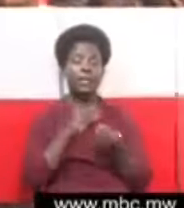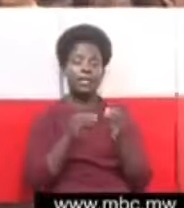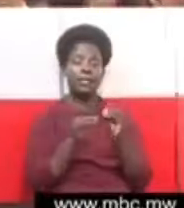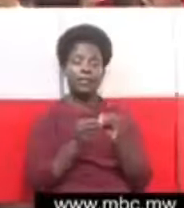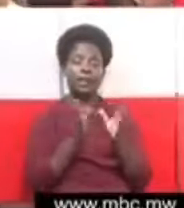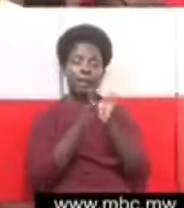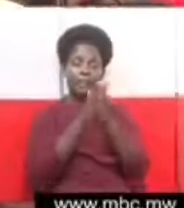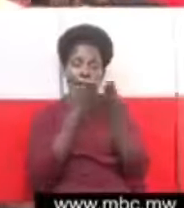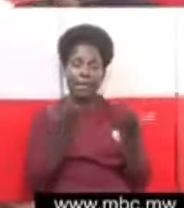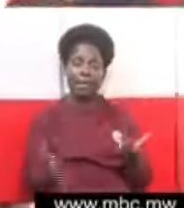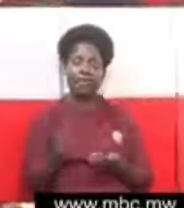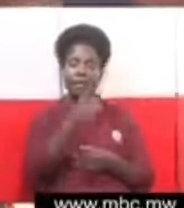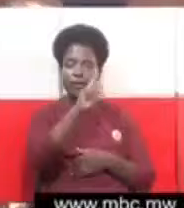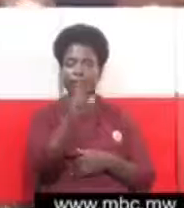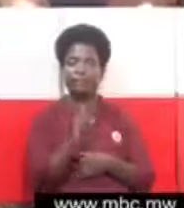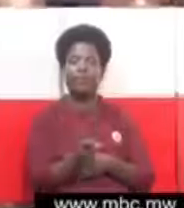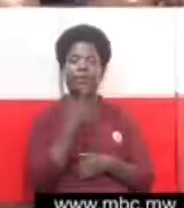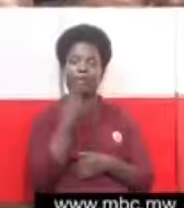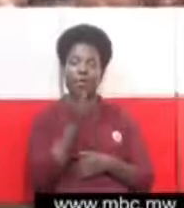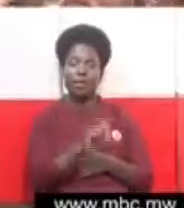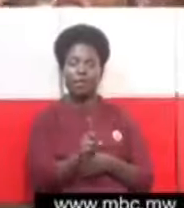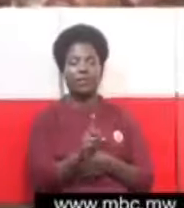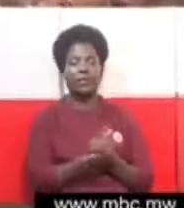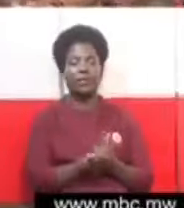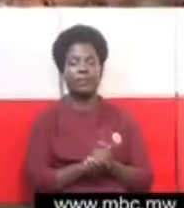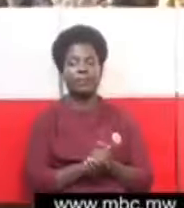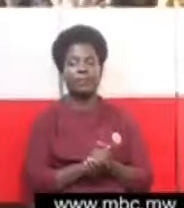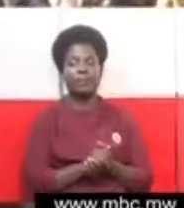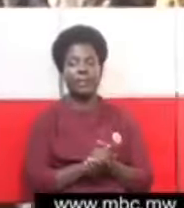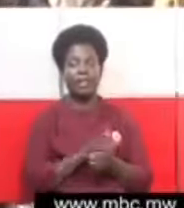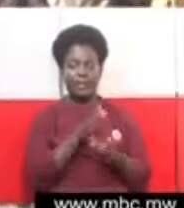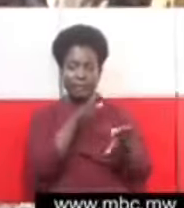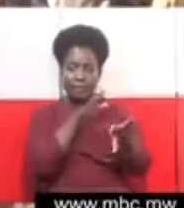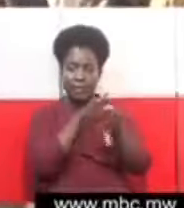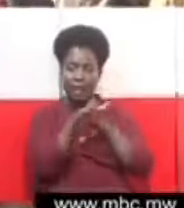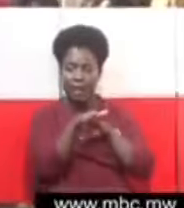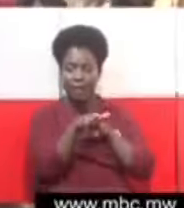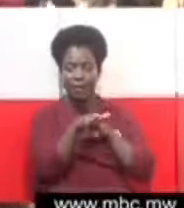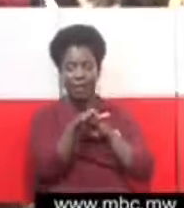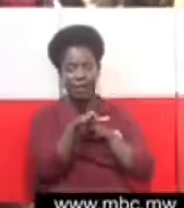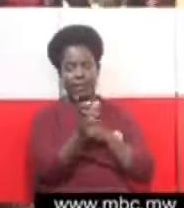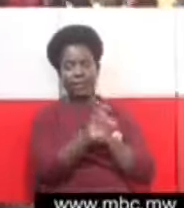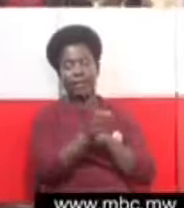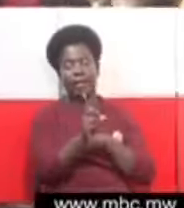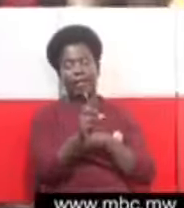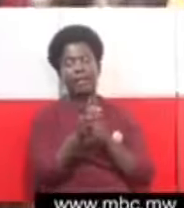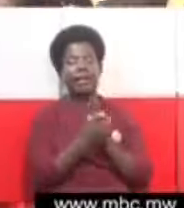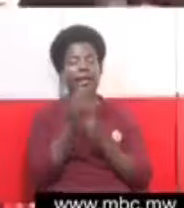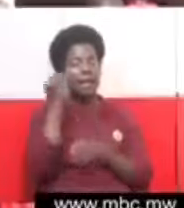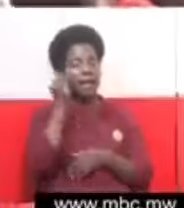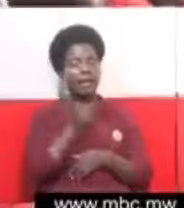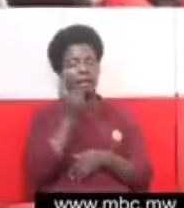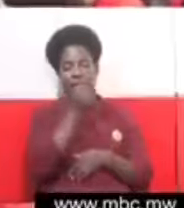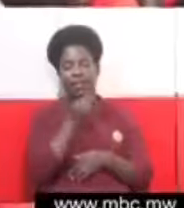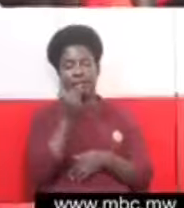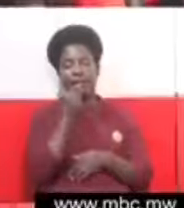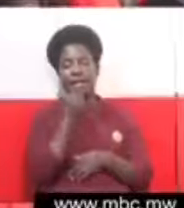chifukwa chonena kuti titawe achilima anati anthu alandira